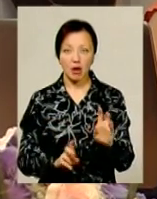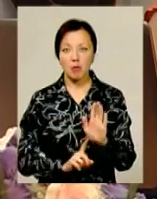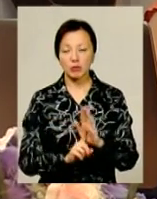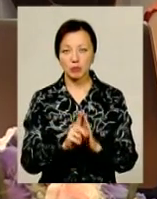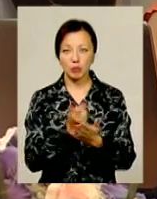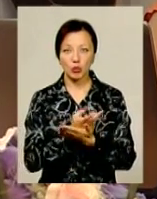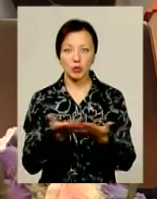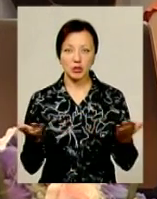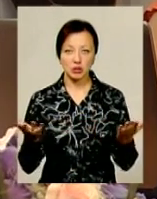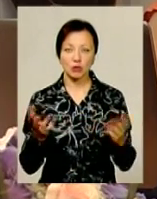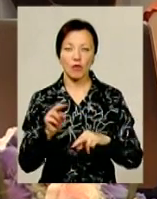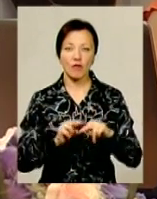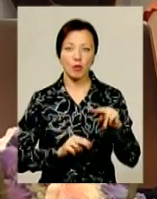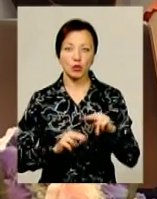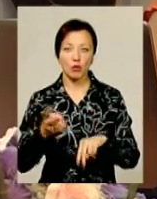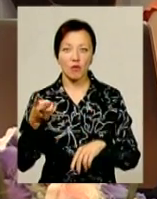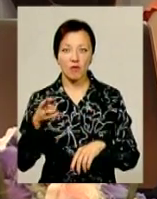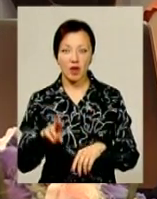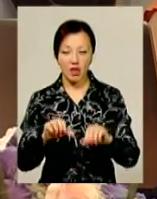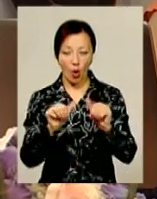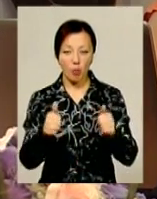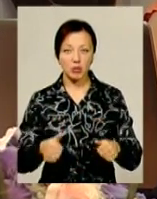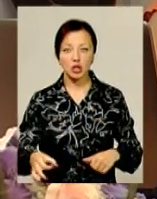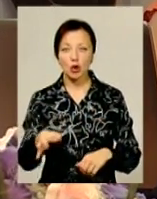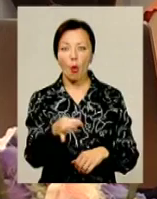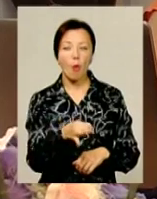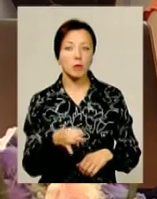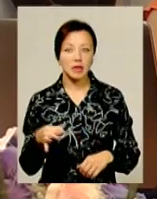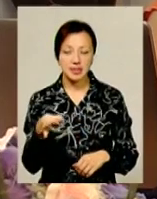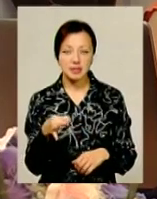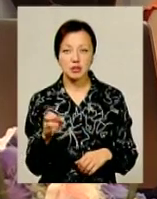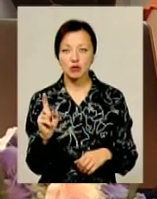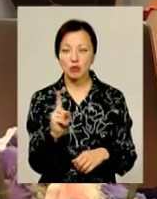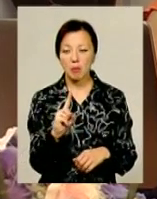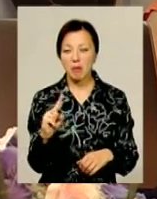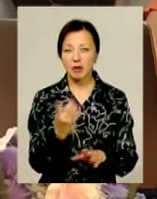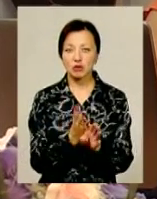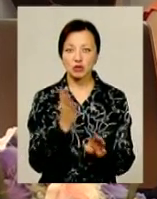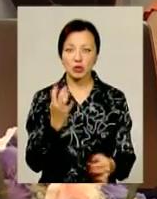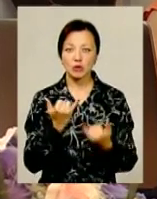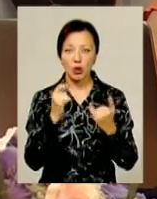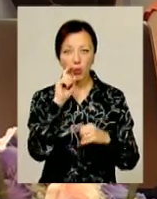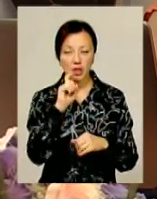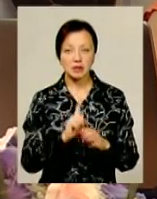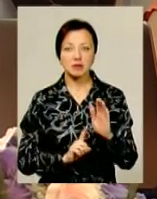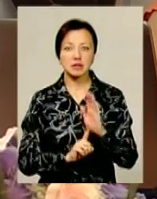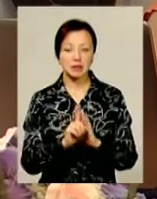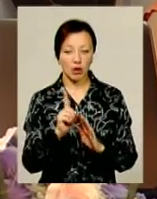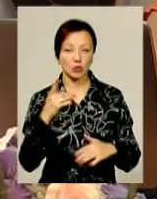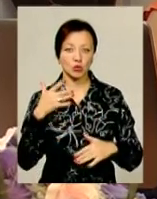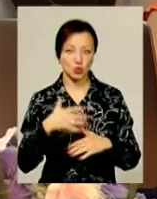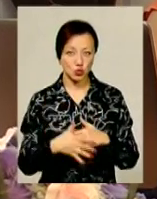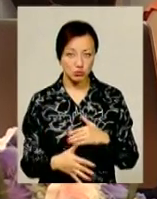з публічного вибудовування обличчя області для того, щоб, в першу чергу, навіть для українців стало зрозуміло,